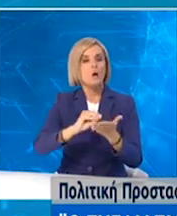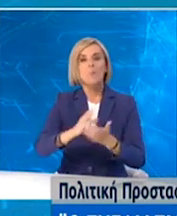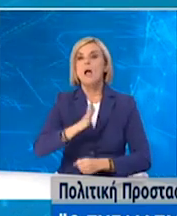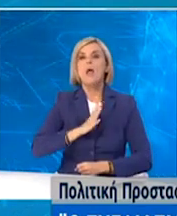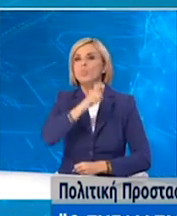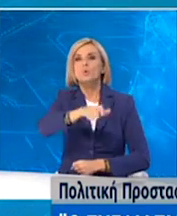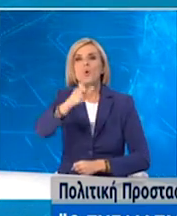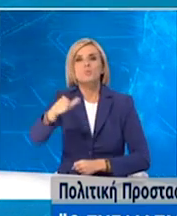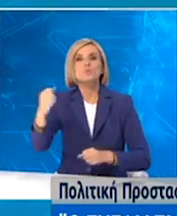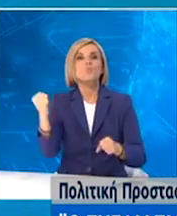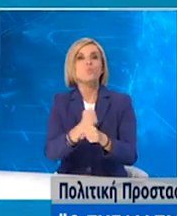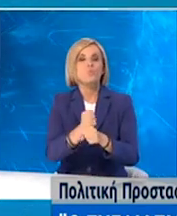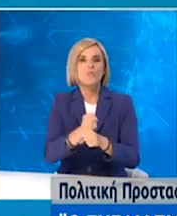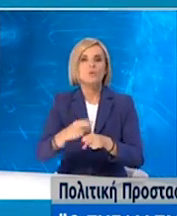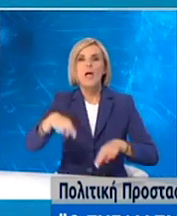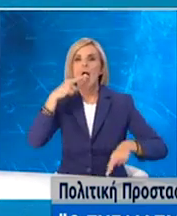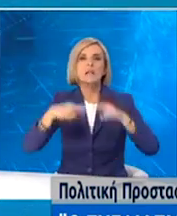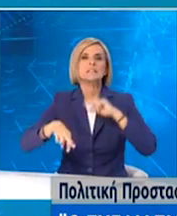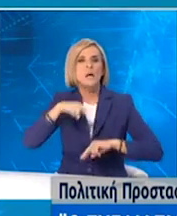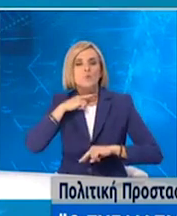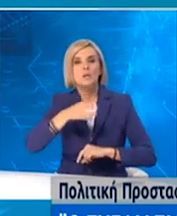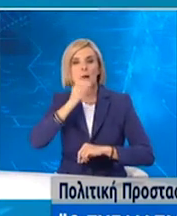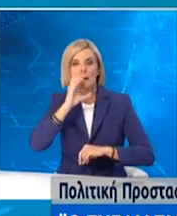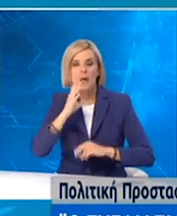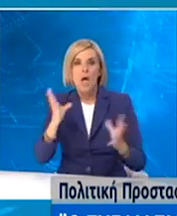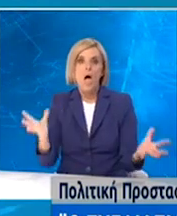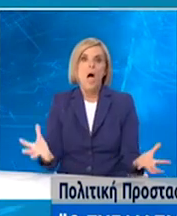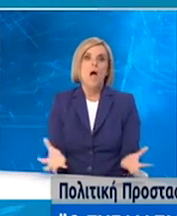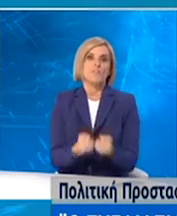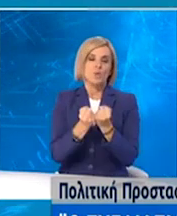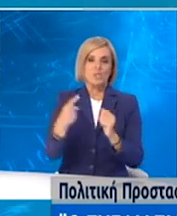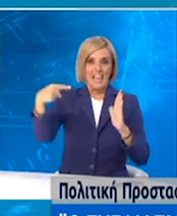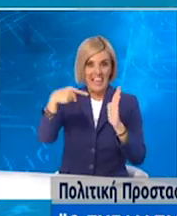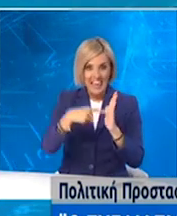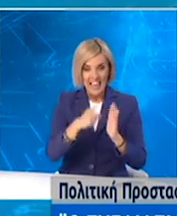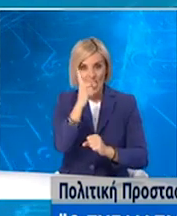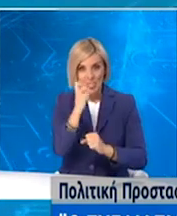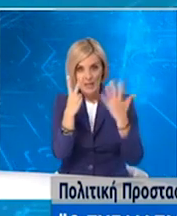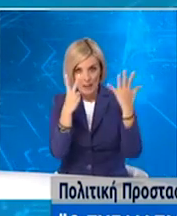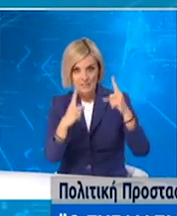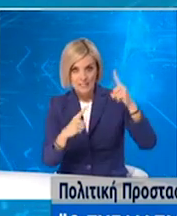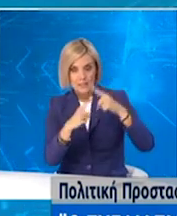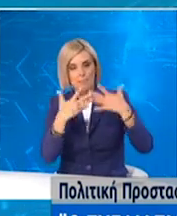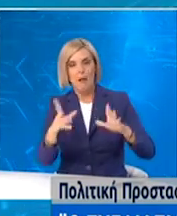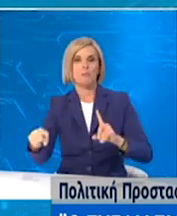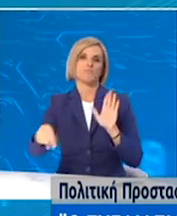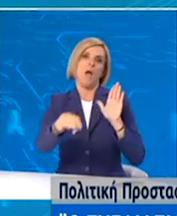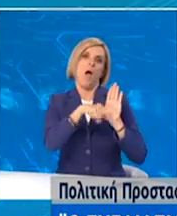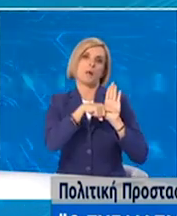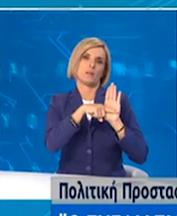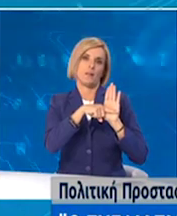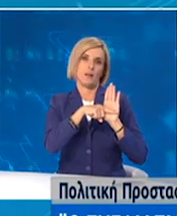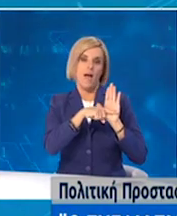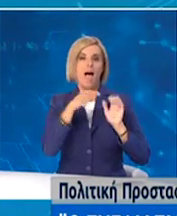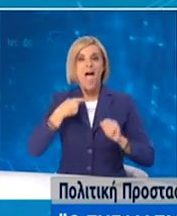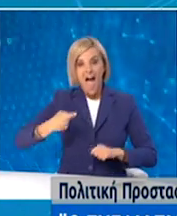αφορούν και εργάζονται στην εστίαση. Ευτυχώς και τα 1017 τεστ ήταν αρνητικά. Αυτοί οι στοχευμένοι